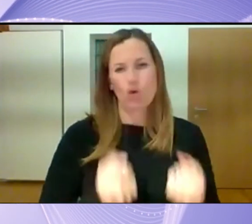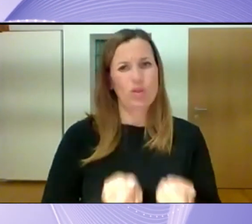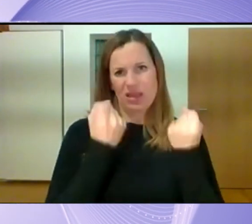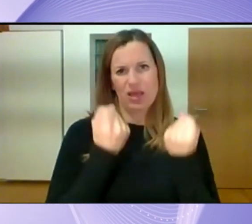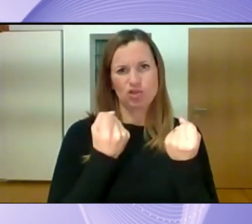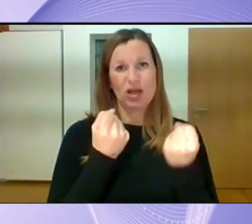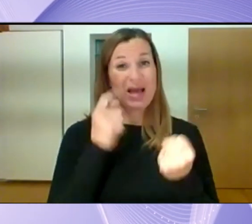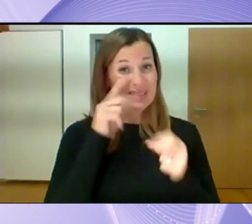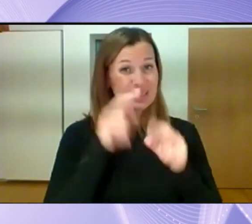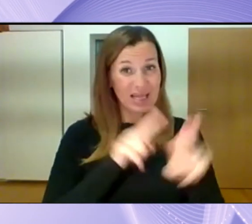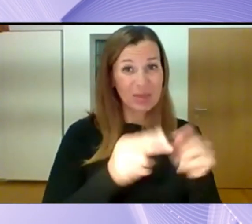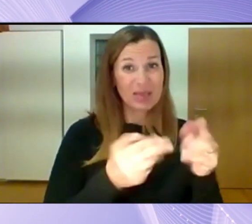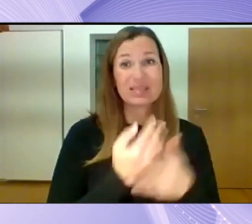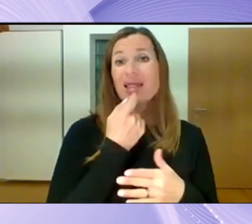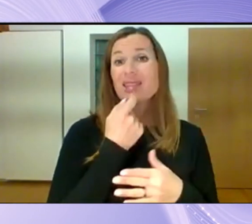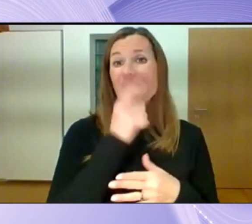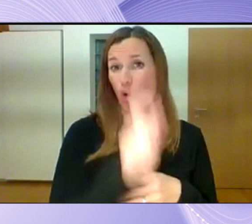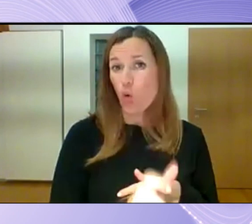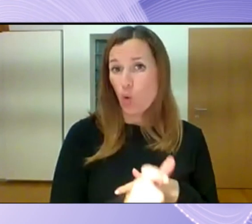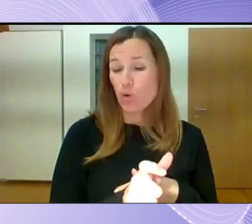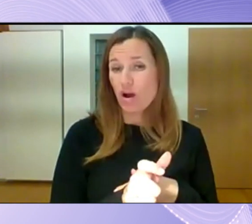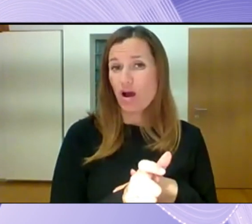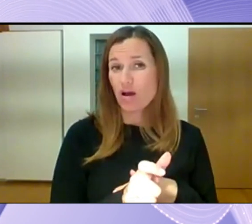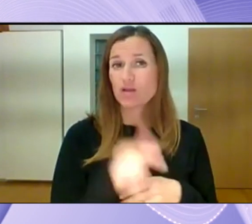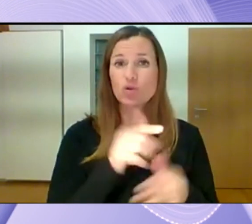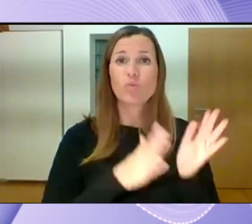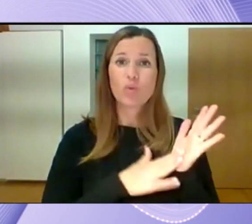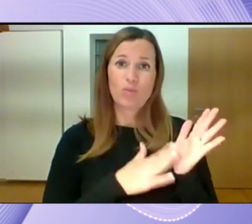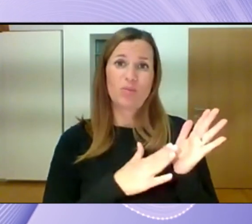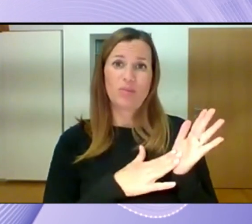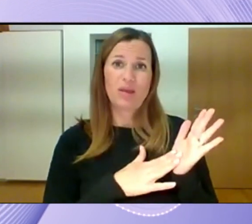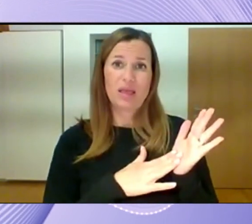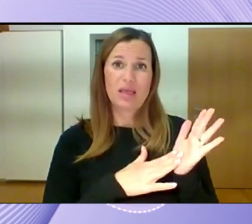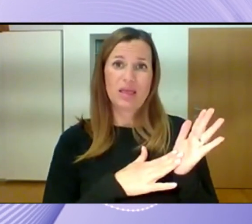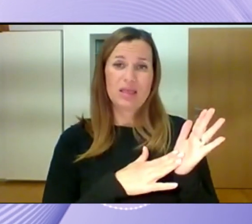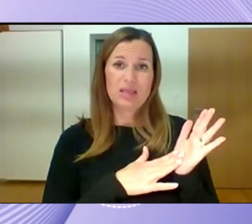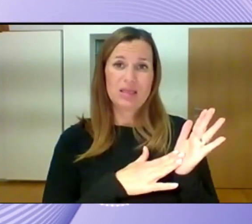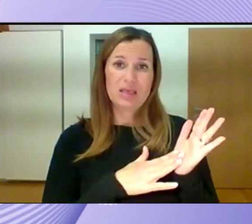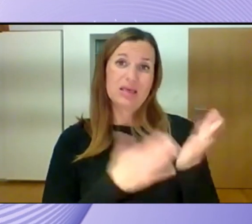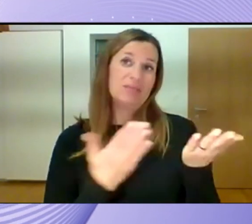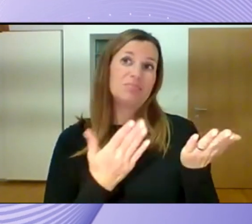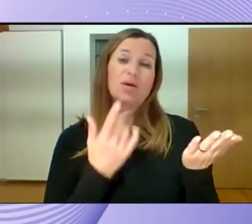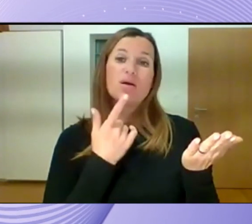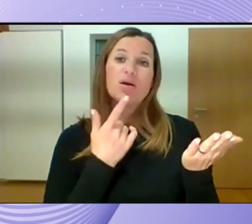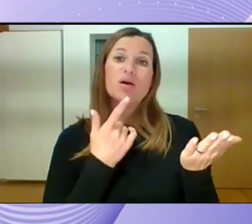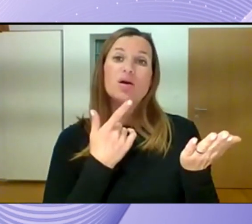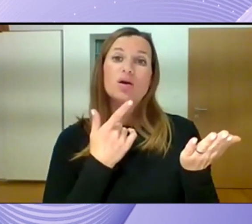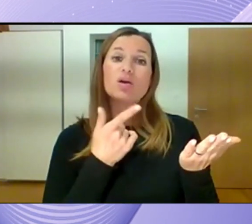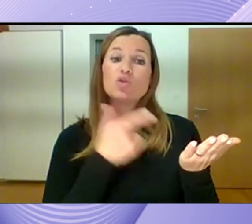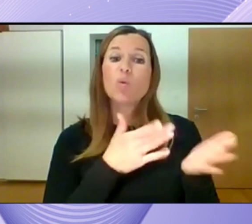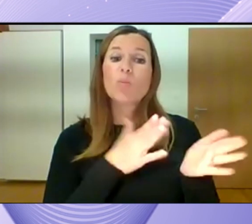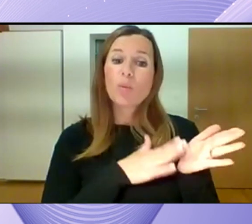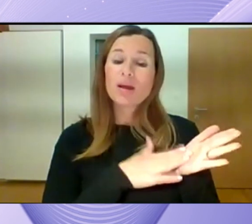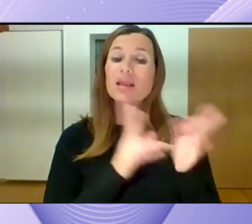za nekoga pomeni, prej sem rekla, da bom malo povedala, za tiste, ki morda nimate še svoje izkušnje, pomeni